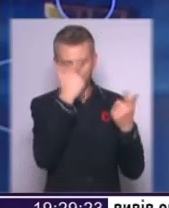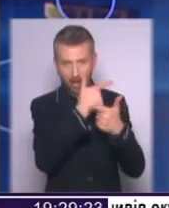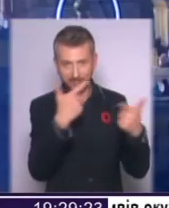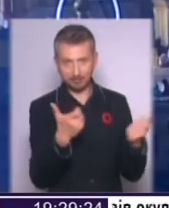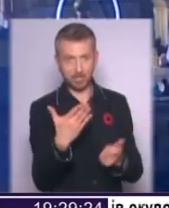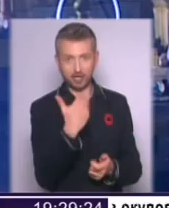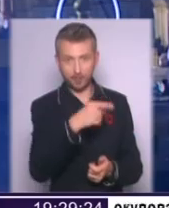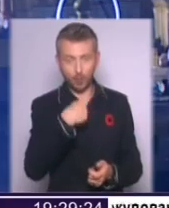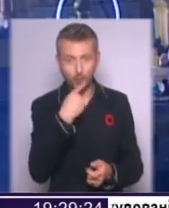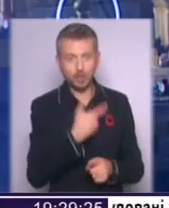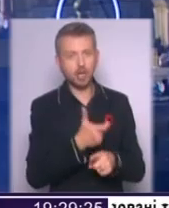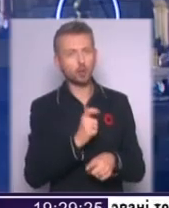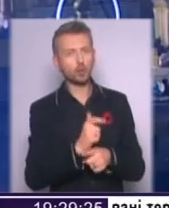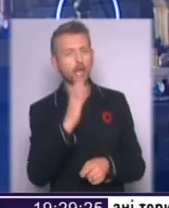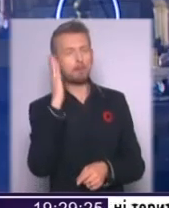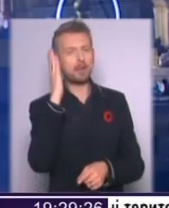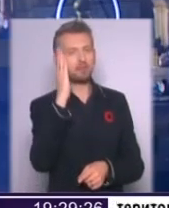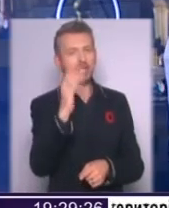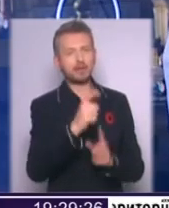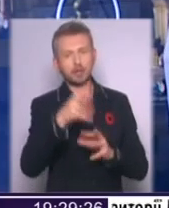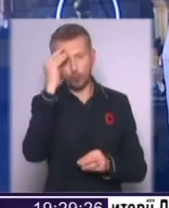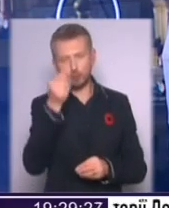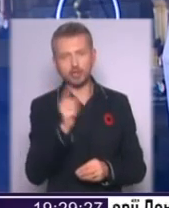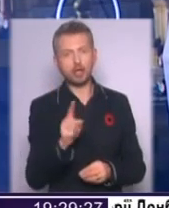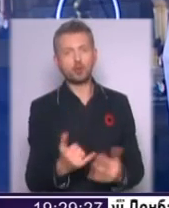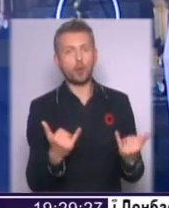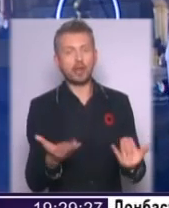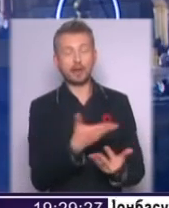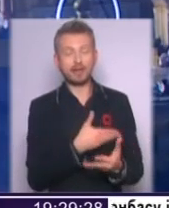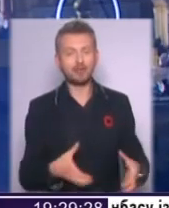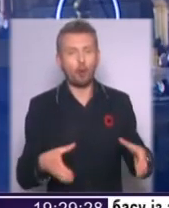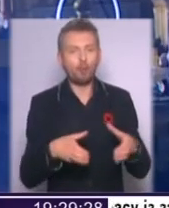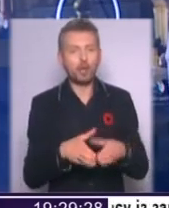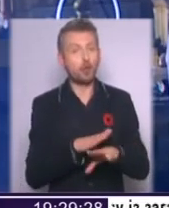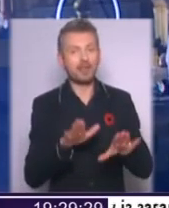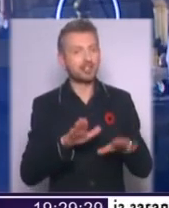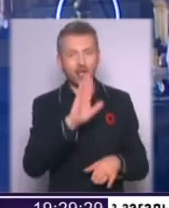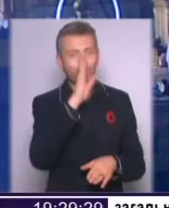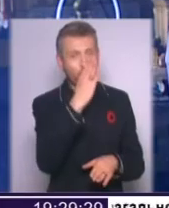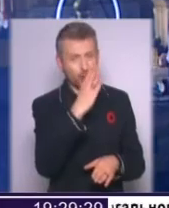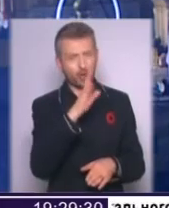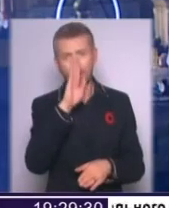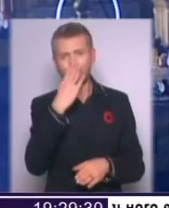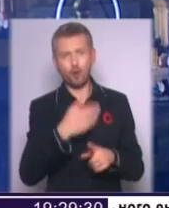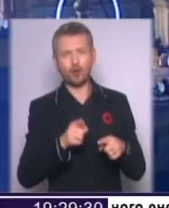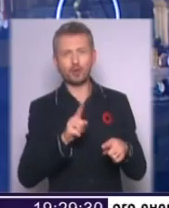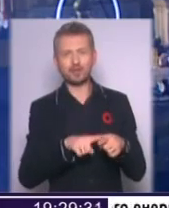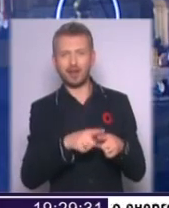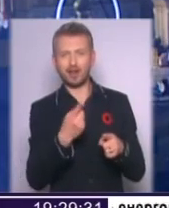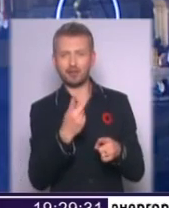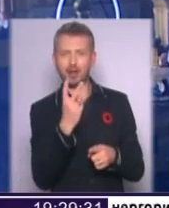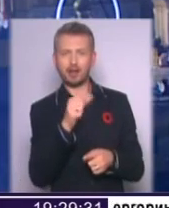говорите, дуже перспективним з огляду на те, що зараз нас об'єднує не лише ворог. Ворог – це каталізатор